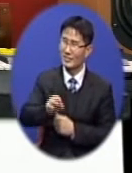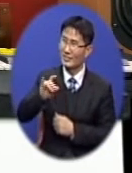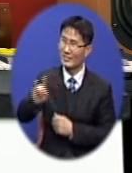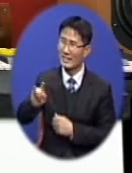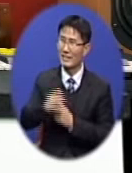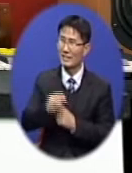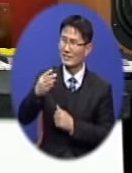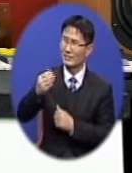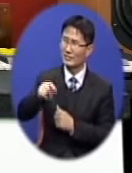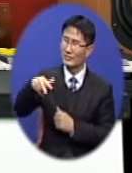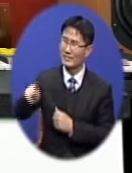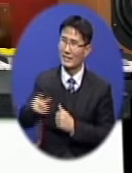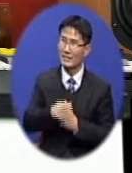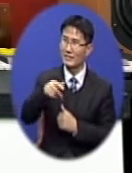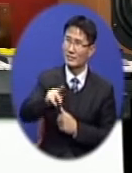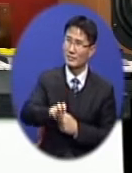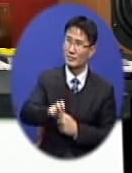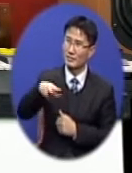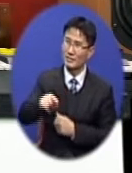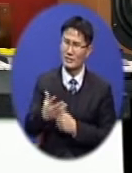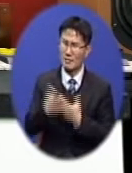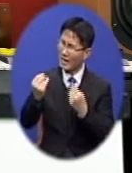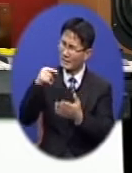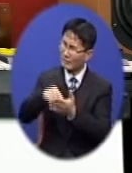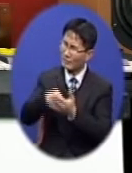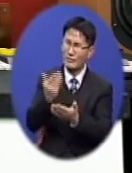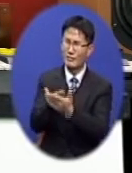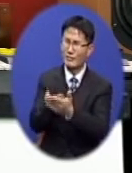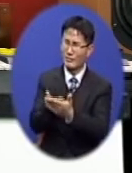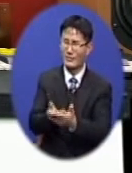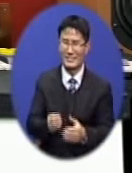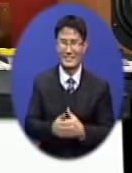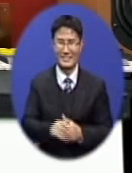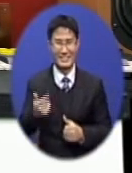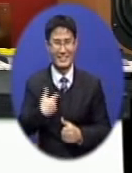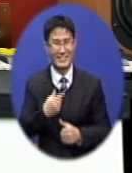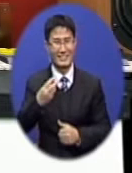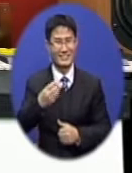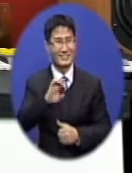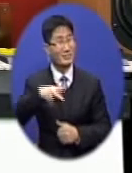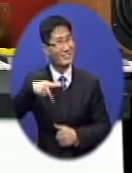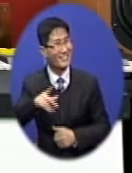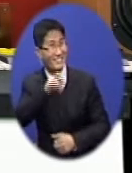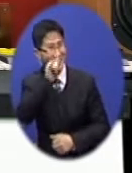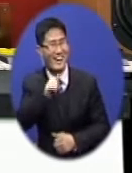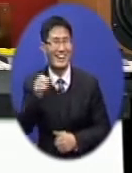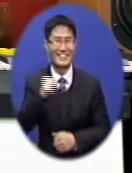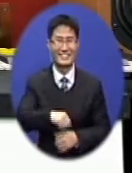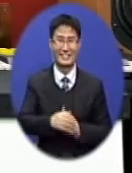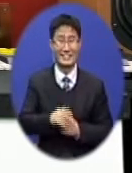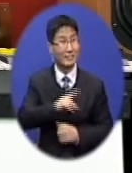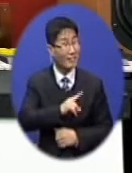저 푸자, 응. 점순이 다 좀 많이 좀 눌러주라. 아, 그래야 푸자도 있구나, 푸자. 야,